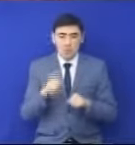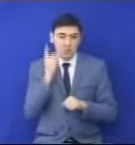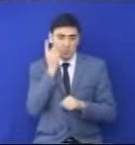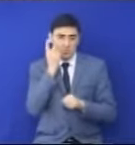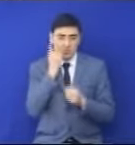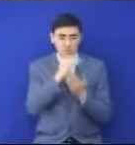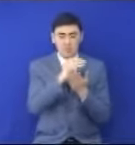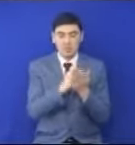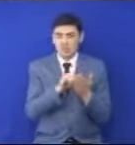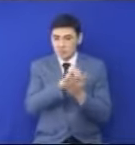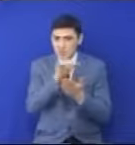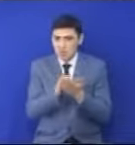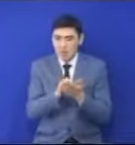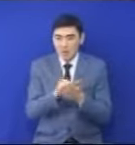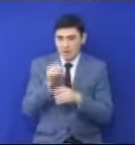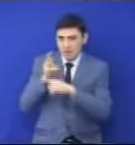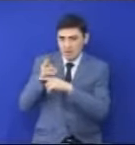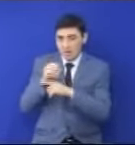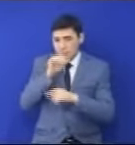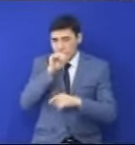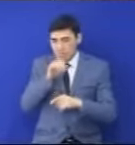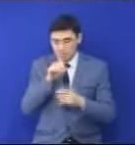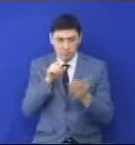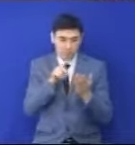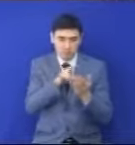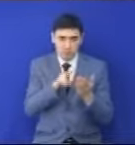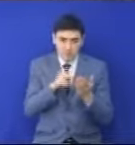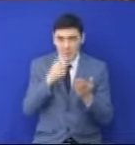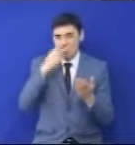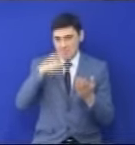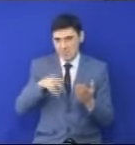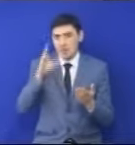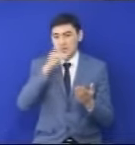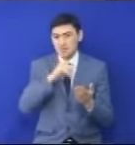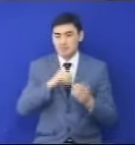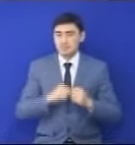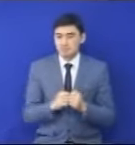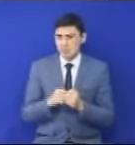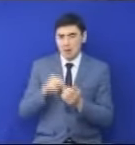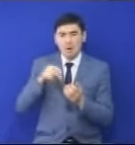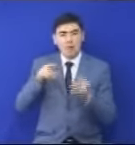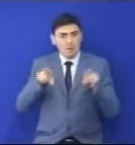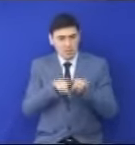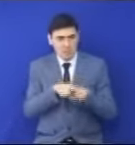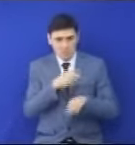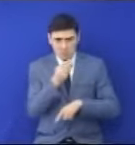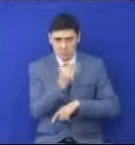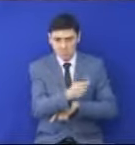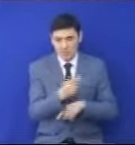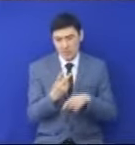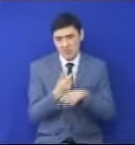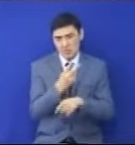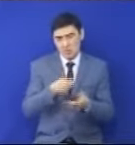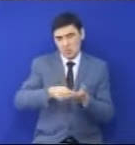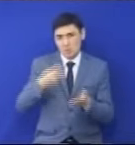бейне бақылауды көруге және төтенше жағдай қызметтерін шақыруға болады. Абоненттік төлем құны бұрынғымен салыстырғанда 2 есе қымбат.